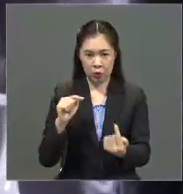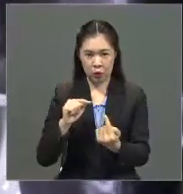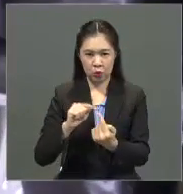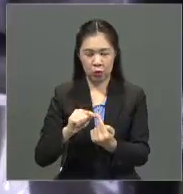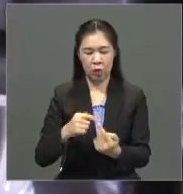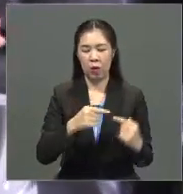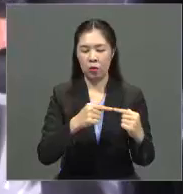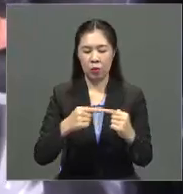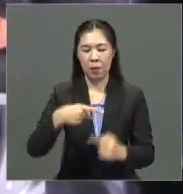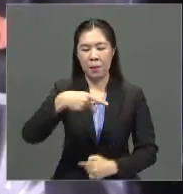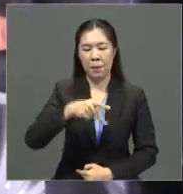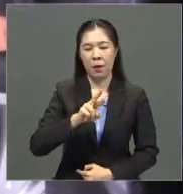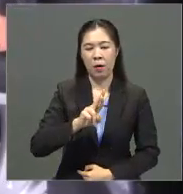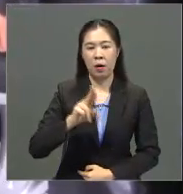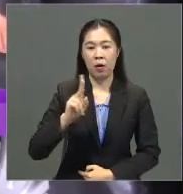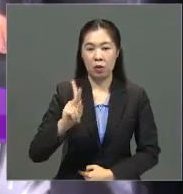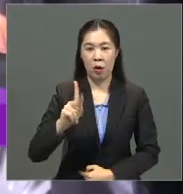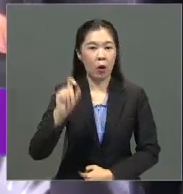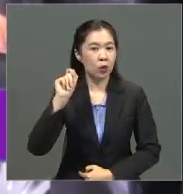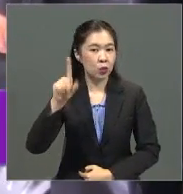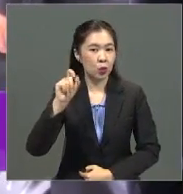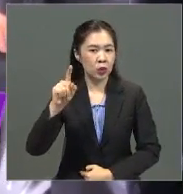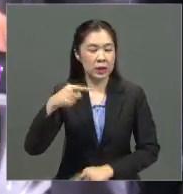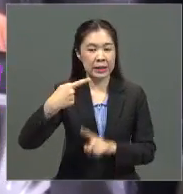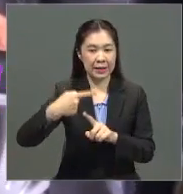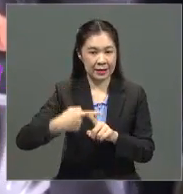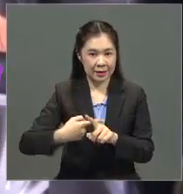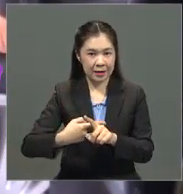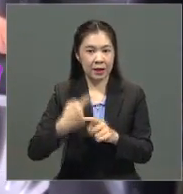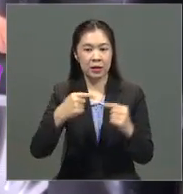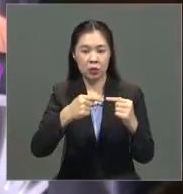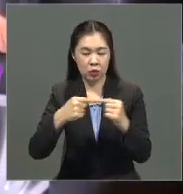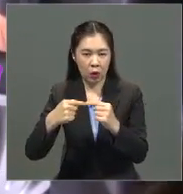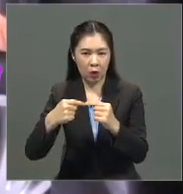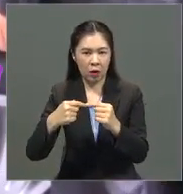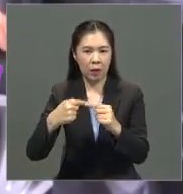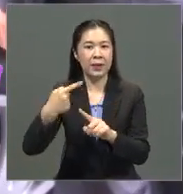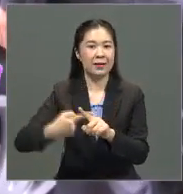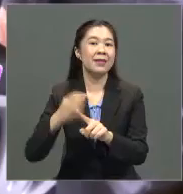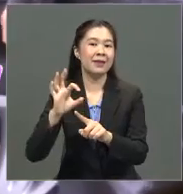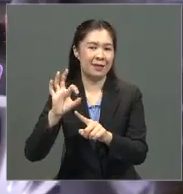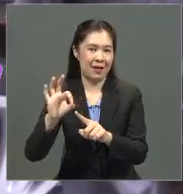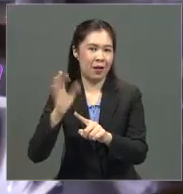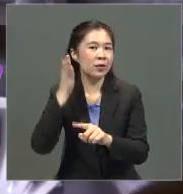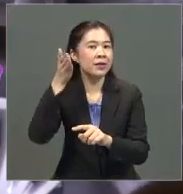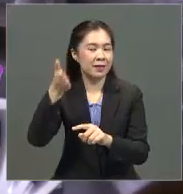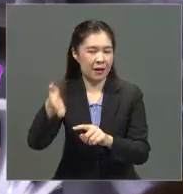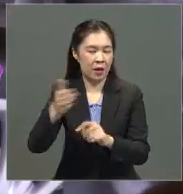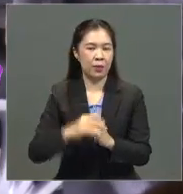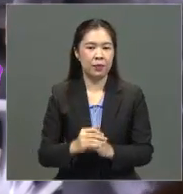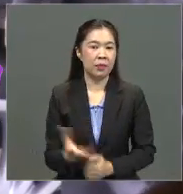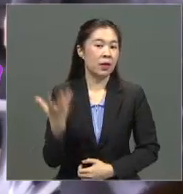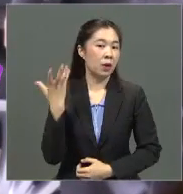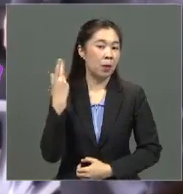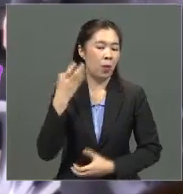การต่อพ.ร.ก.ฉุกเฉินออกไปอีก 1เดือน 1เดือนนั่นก็คือ 1เดือนเสือเดือนกันยายนก็เชิญหน้านั่นเองเมื่อ